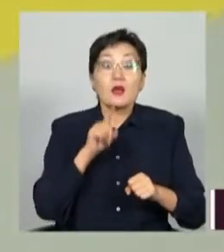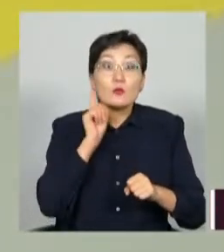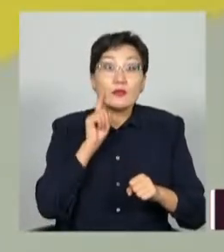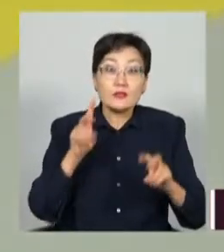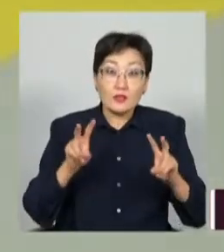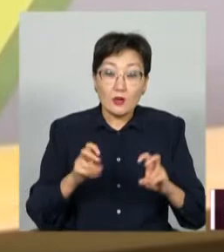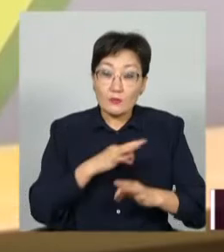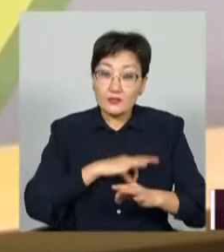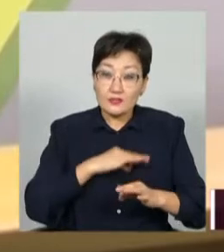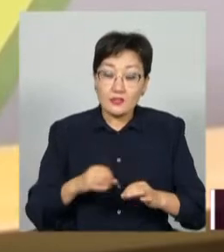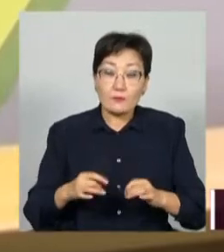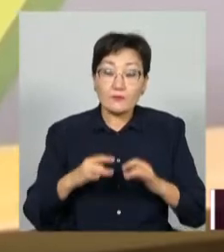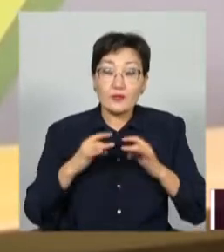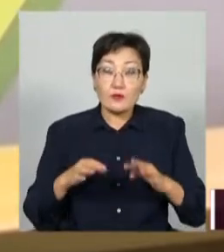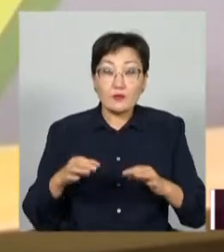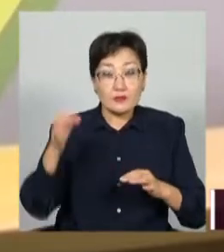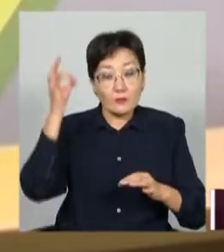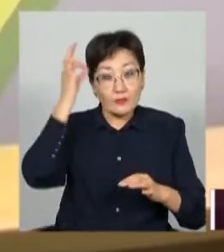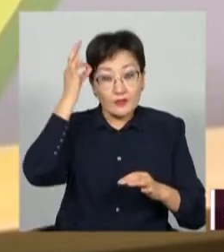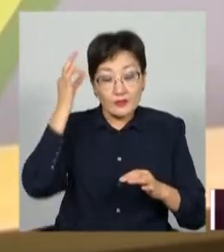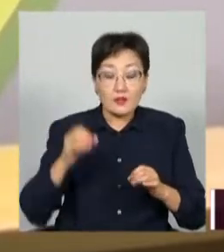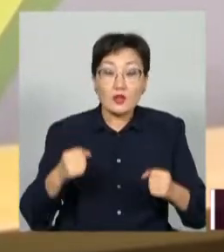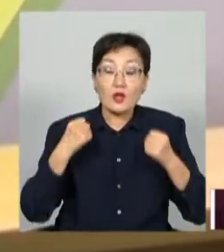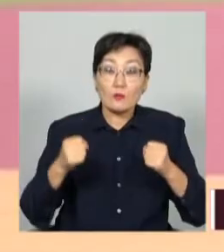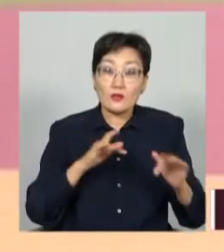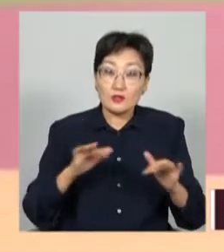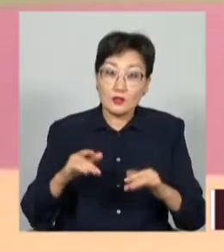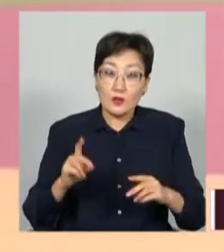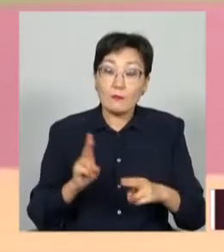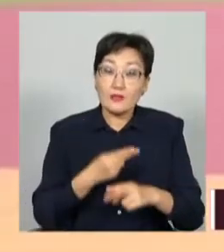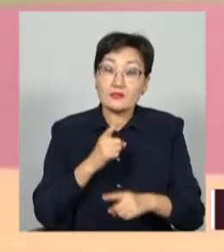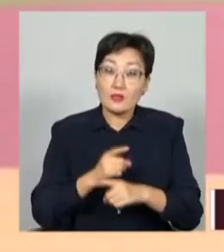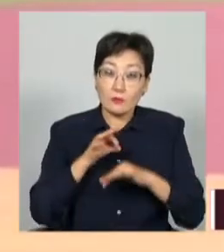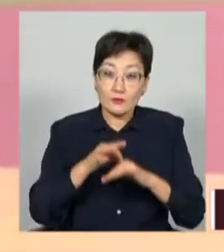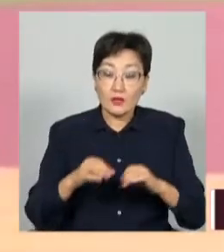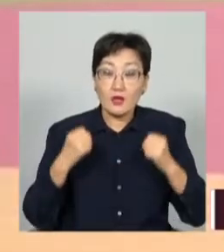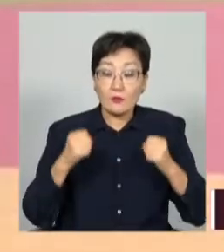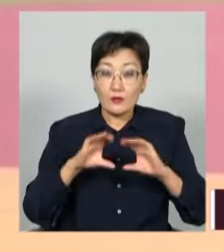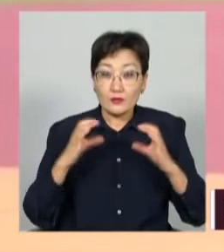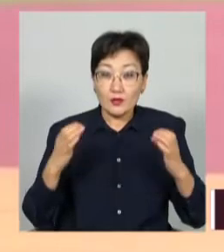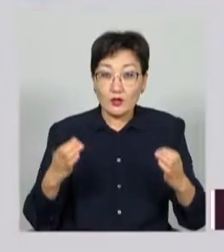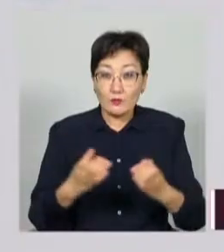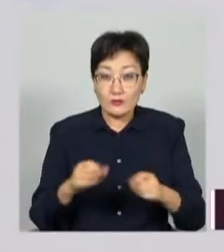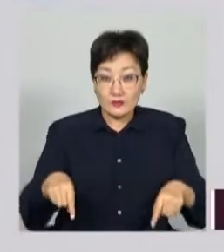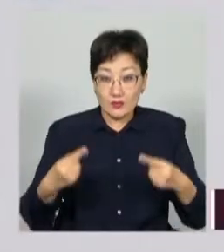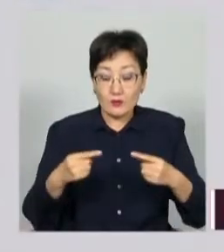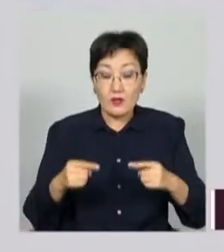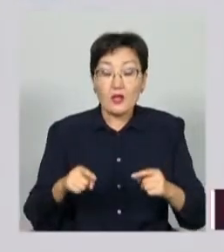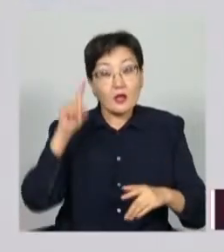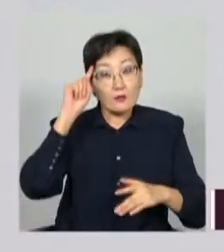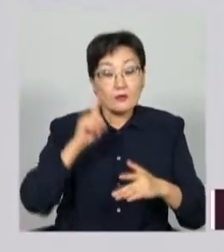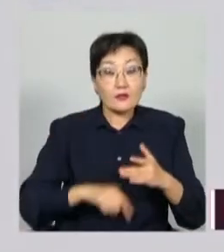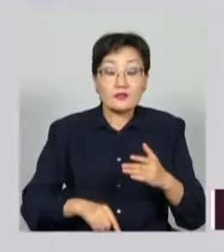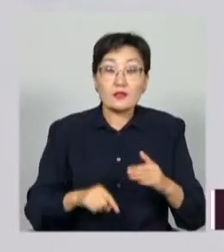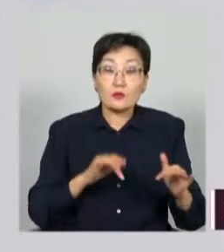кезінде салтанатты еске алу, спорт іс-шаралары, көрмелер, форумдар шектеулерсіз өткізіледі. Спорт кешендерінің сауықтыру және діни ойын-сауық